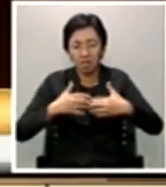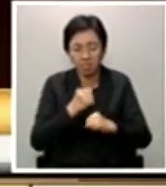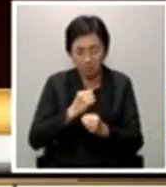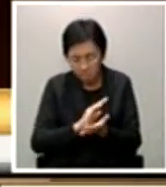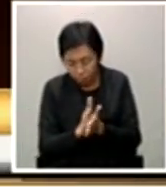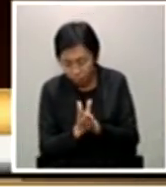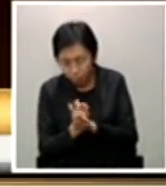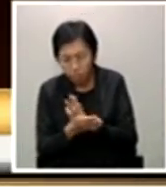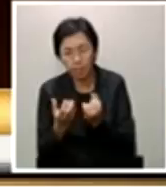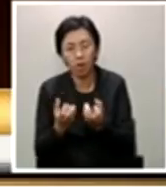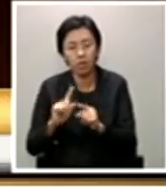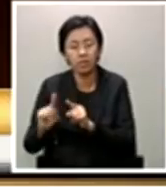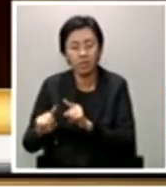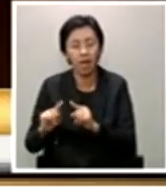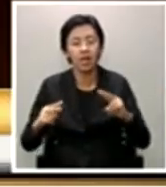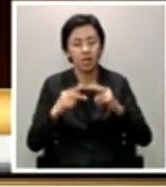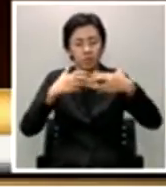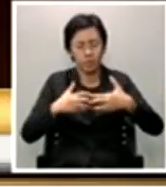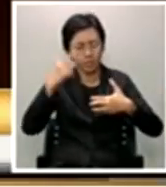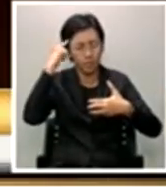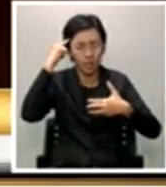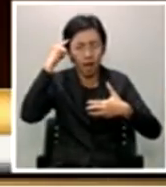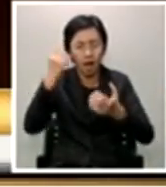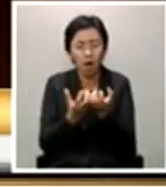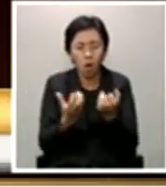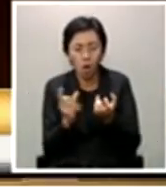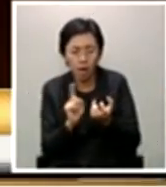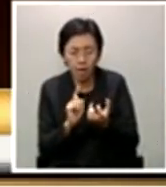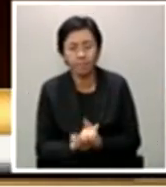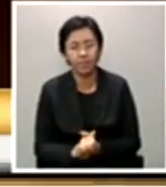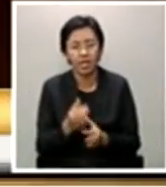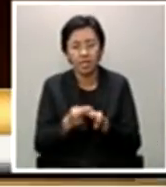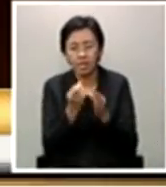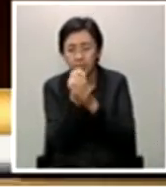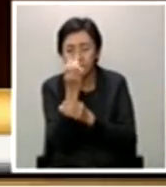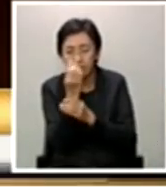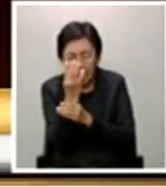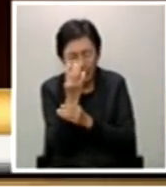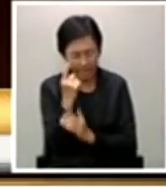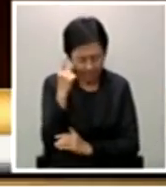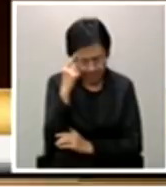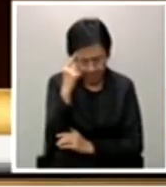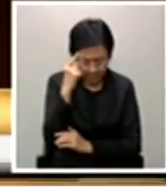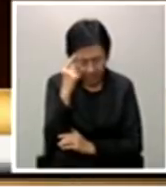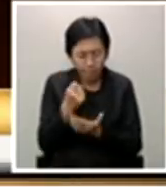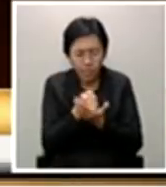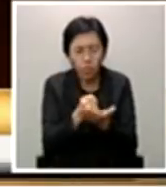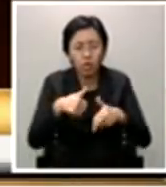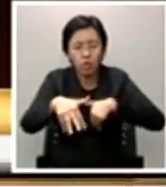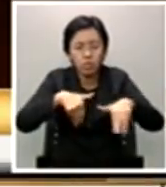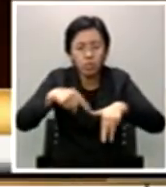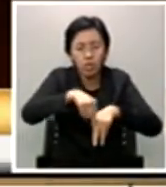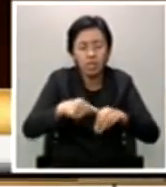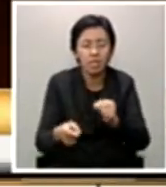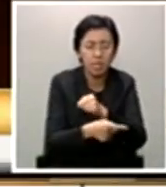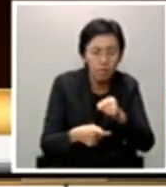แปรรูปฉะนั้นกระทรวงอุตสาหกรรมต้องไปหาเครื่องจักรเหล่านี้มาธกส.ต้องไปเอาสิ่งเหล่านี้ไฟแนนซ์ให้ชาวนาไฟแน